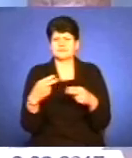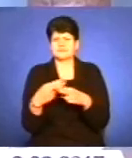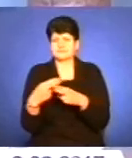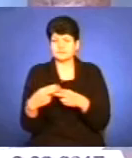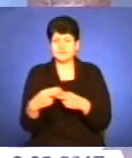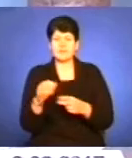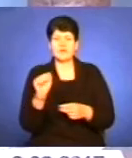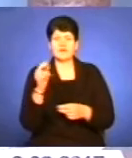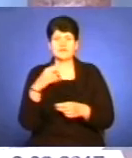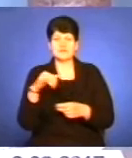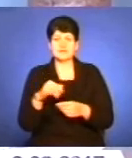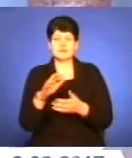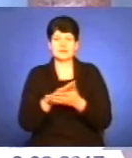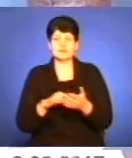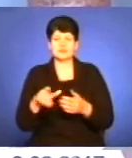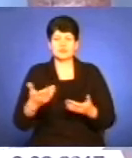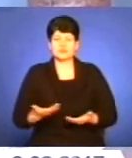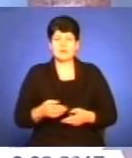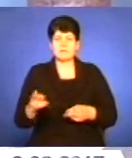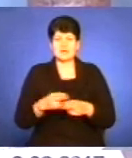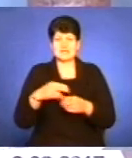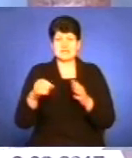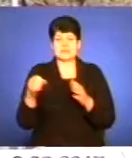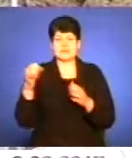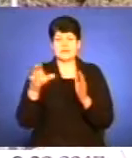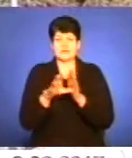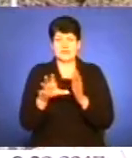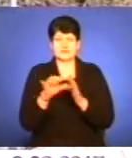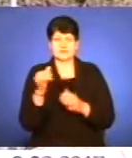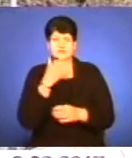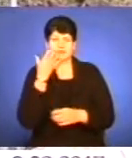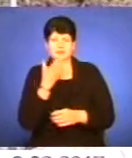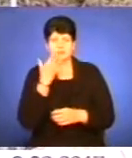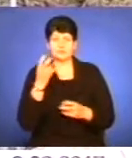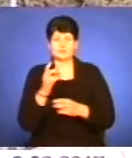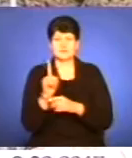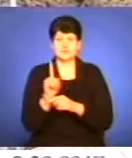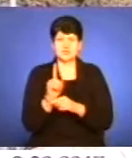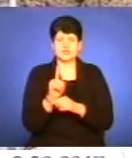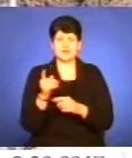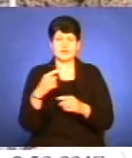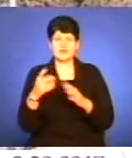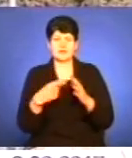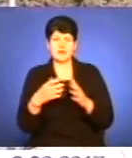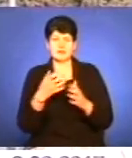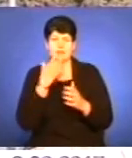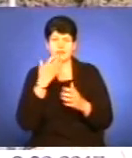в Авдіївці і далі люди живуть без світла і тепла. Тому потрібні буржуйки, свічки, генератори та теплі речі.